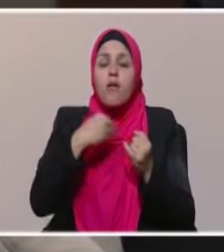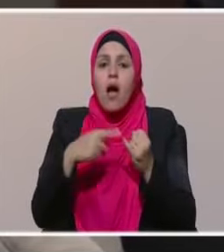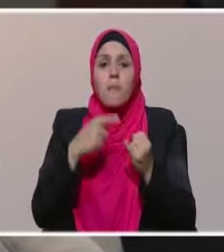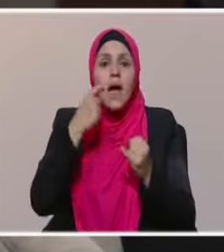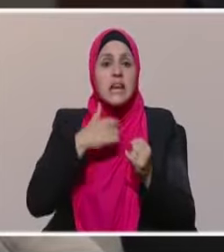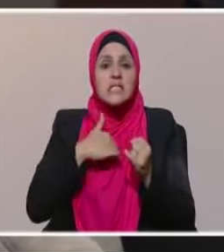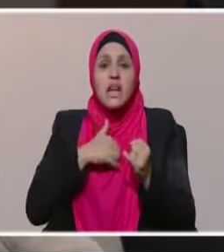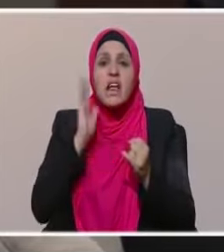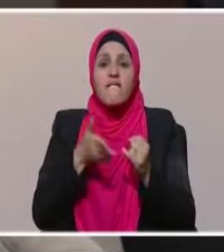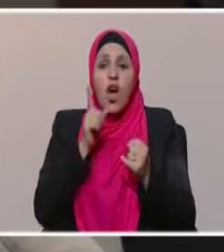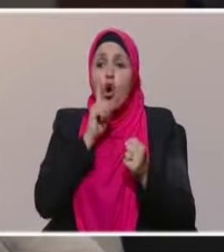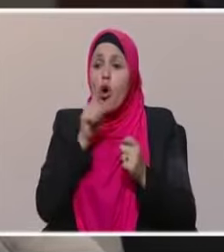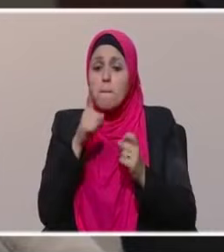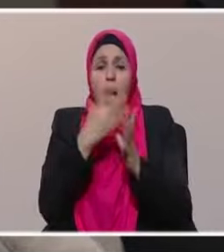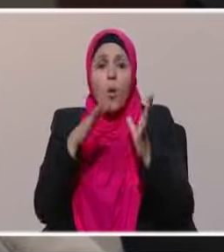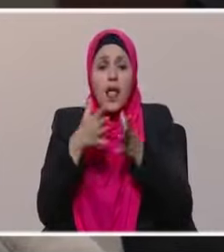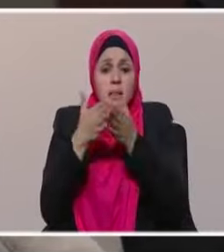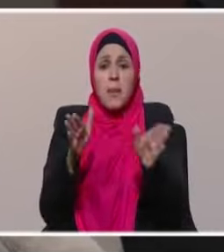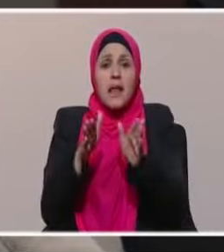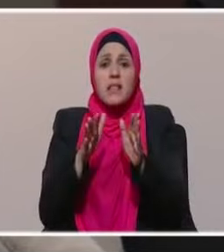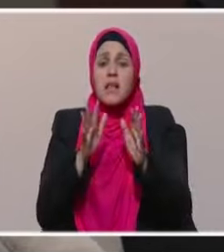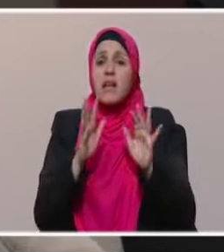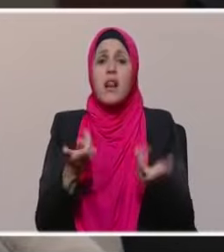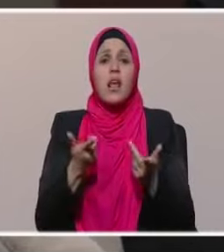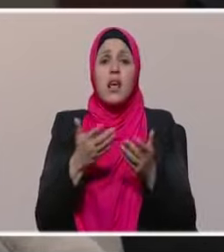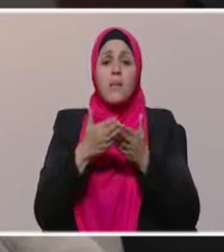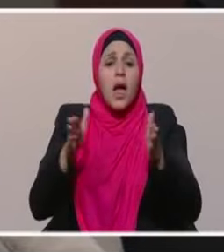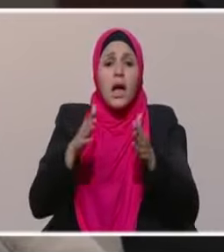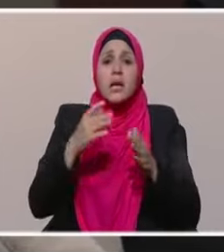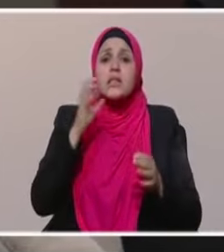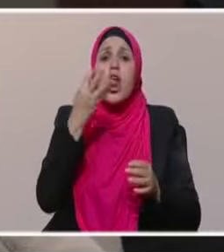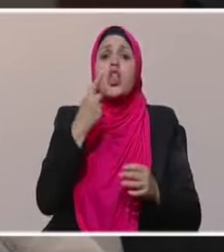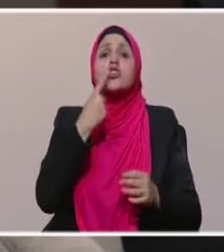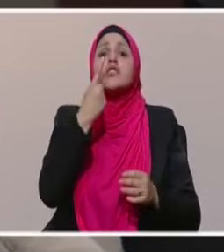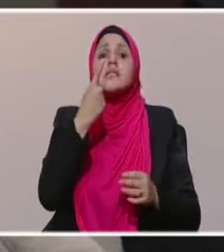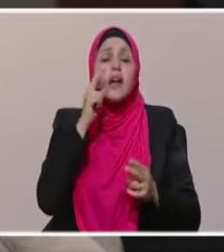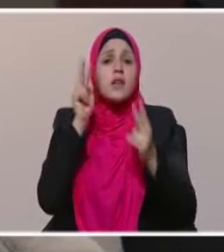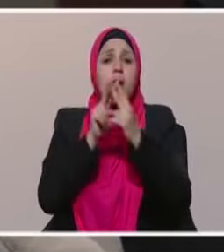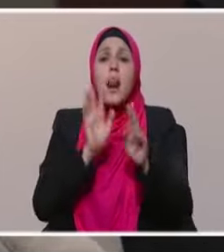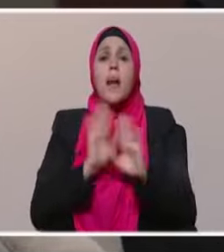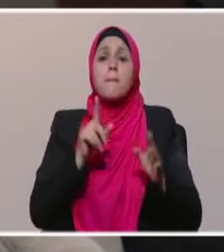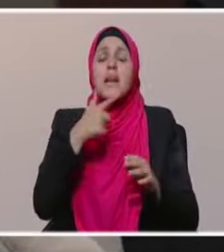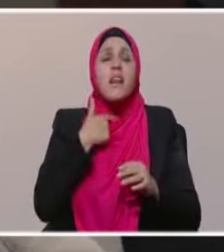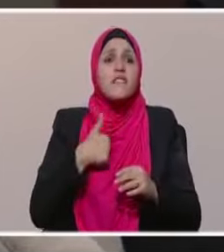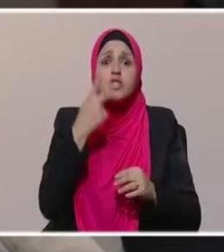إن احنا نبعد أم عن ولادها، ما تشوفهمش بقالها 13 سنة، 13 سنة نفسها تشوف